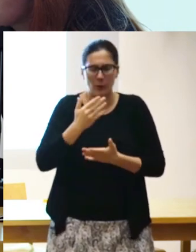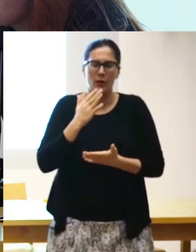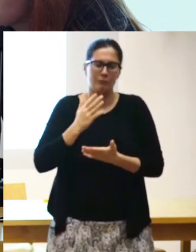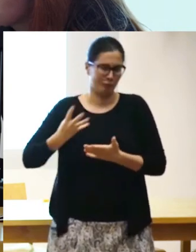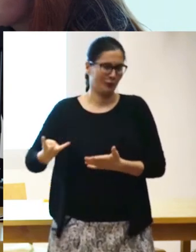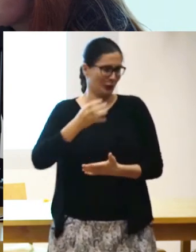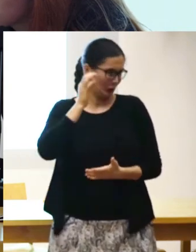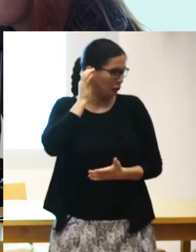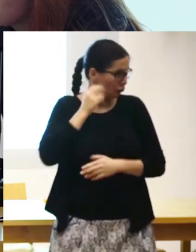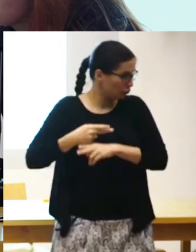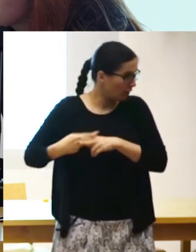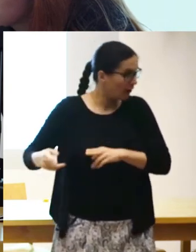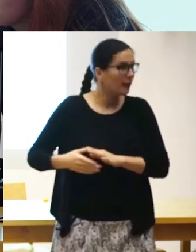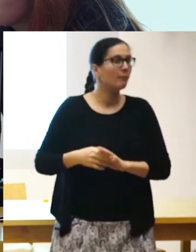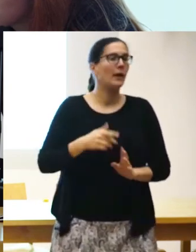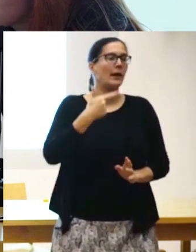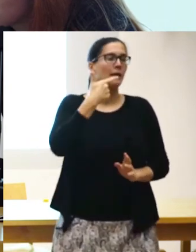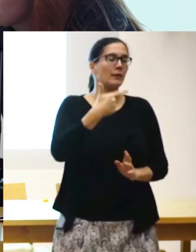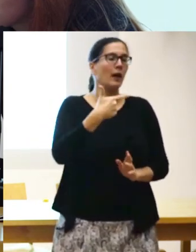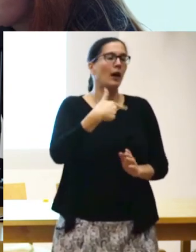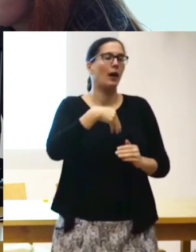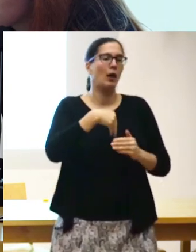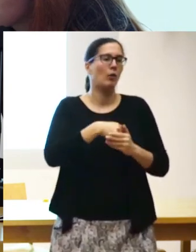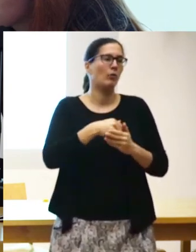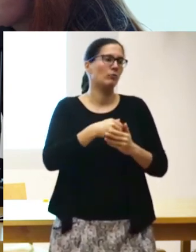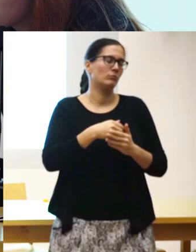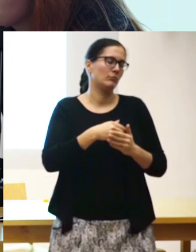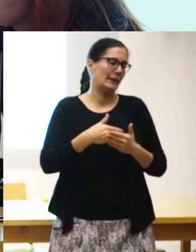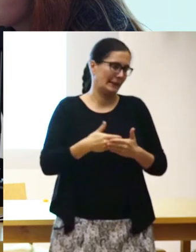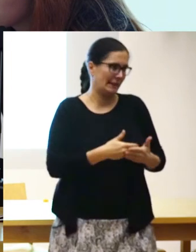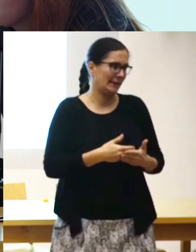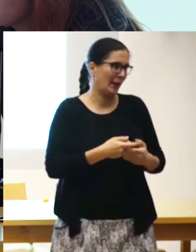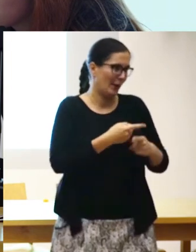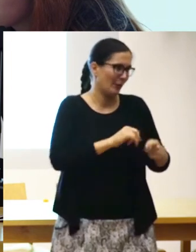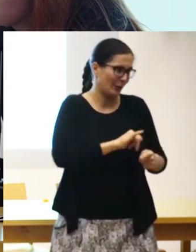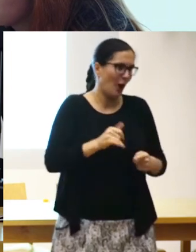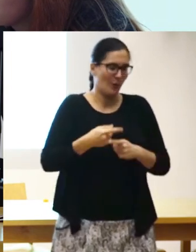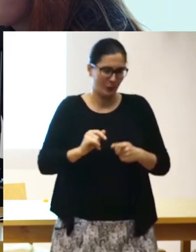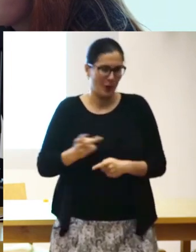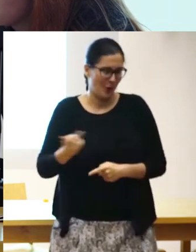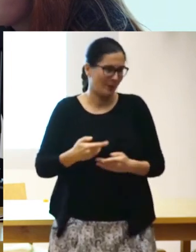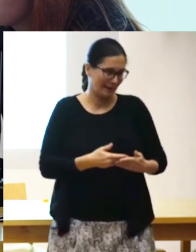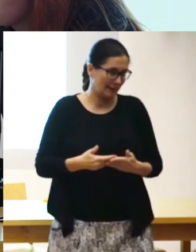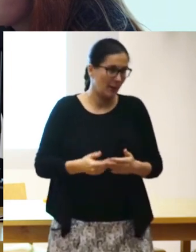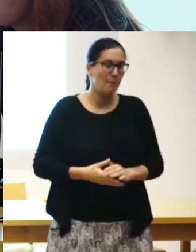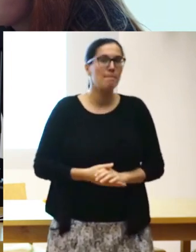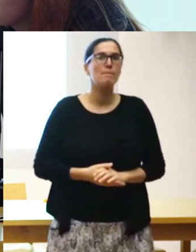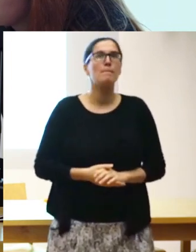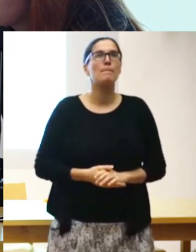ženy, z toho dvě máme půlroční děti a myslím, že to je